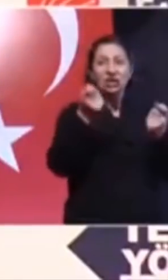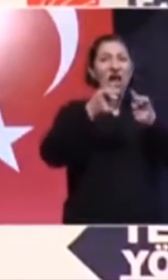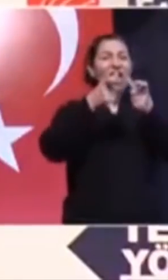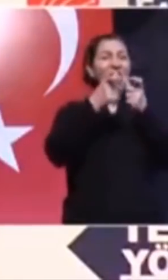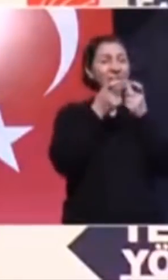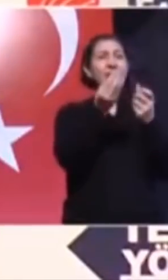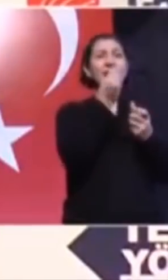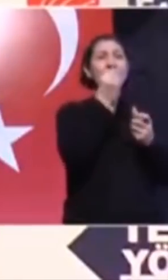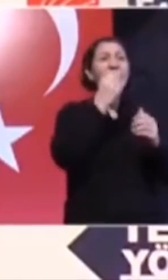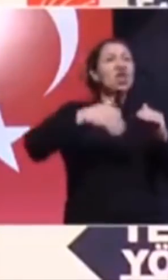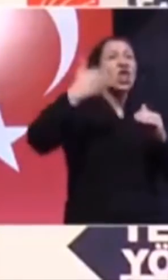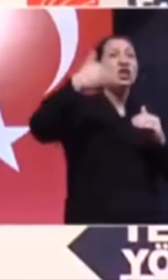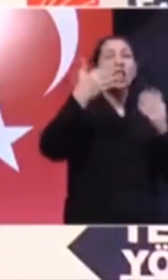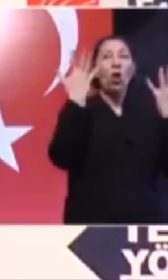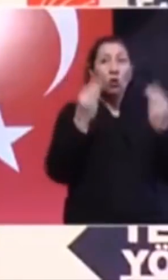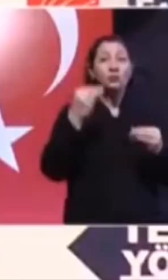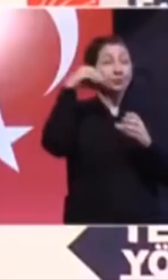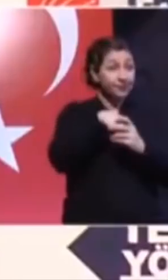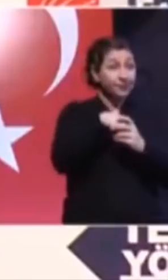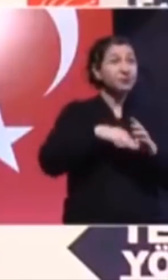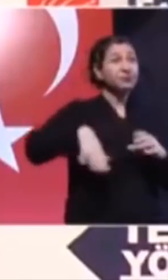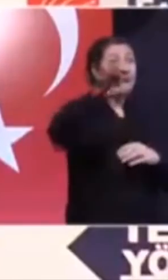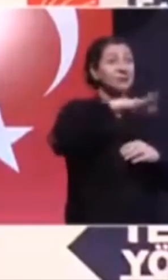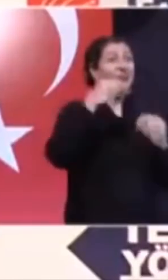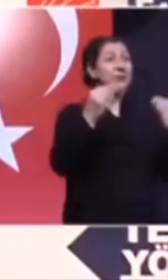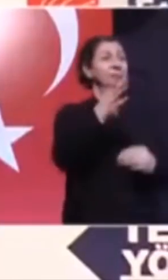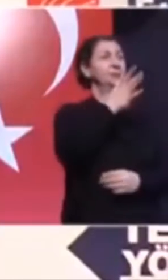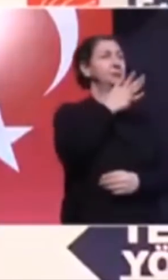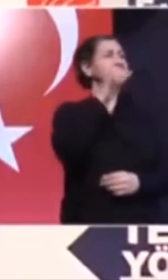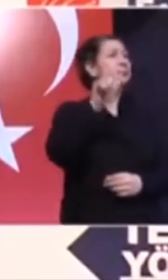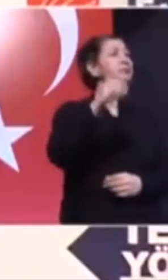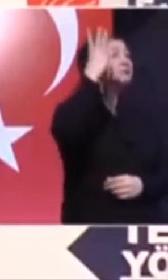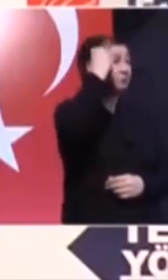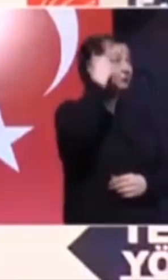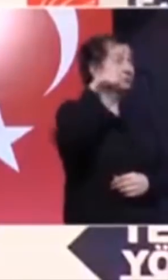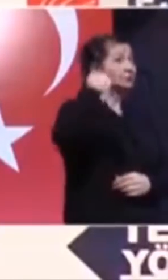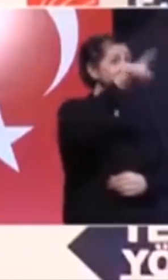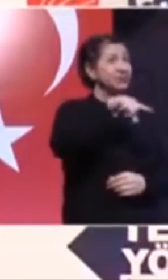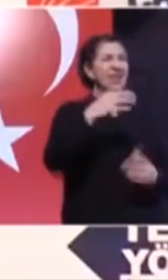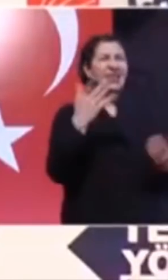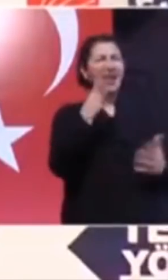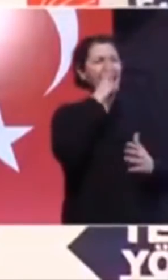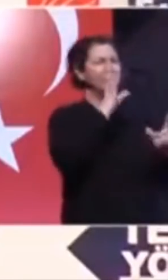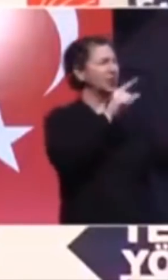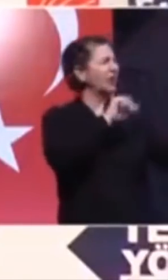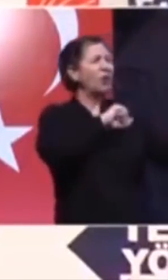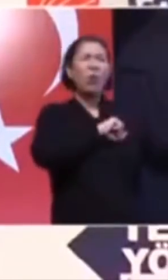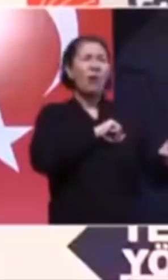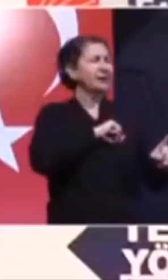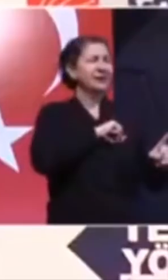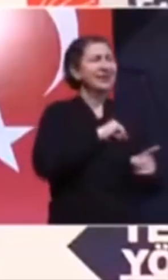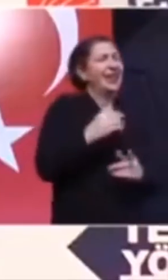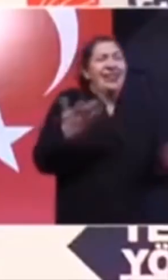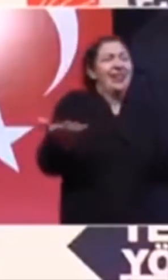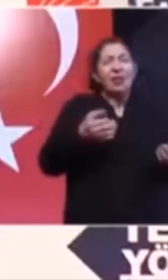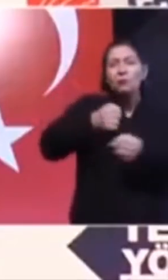ve gelecek yaratmak olunca, herkes iyi bilsin ve anlasın ki ne kimseden korkarız, ne